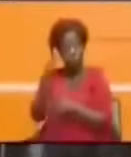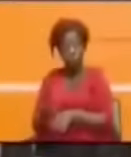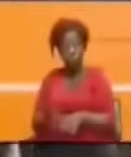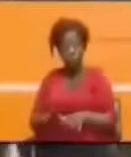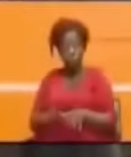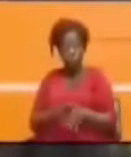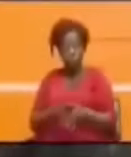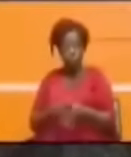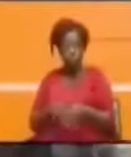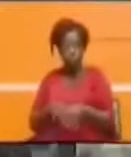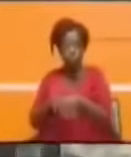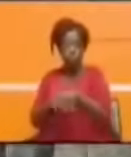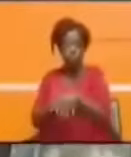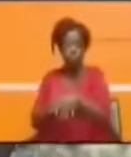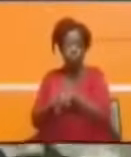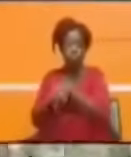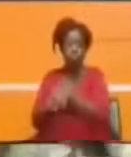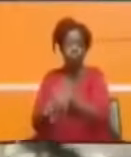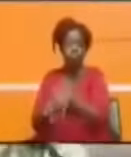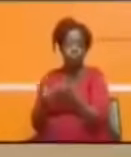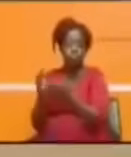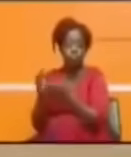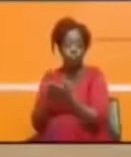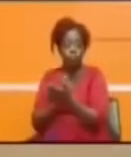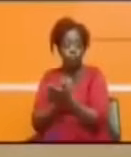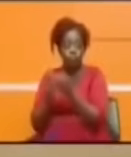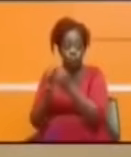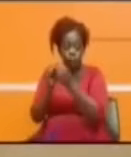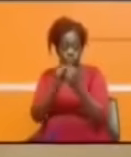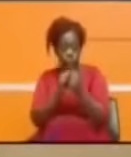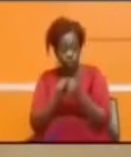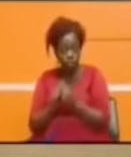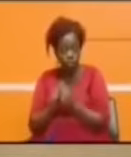ku nguudo z'ekibuga nga bali wamu n'abakulembeze.